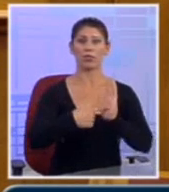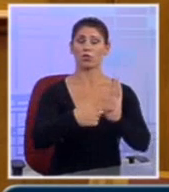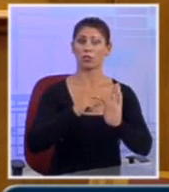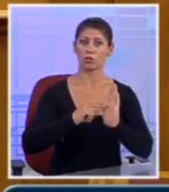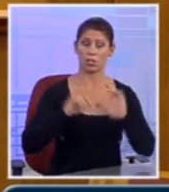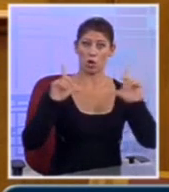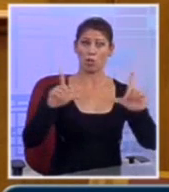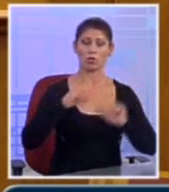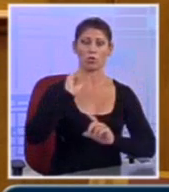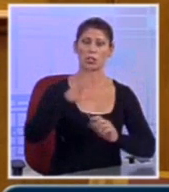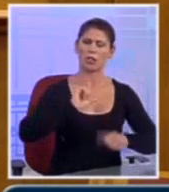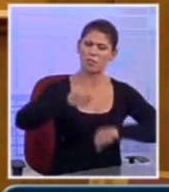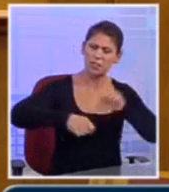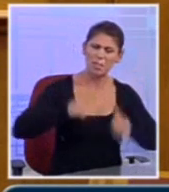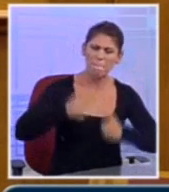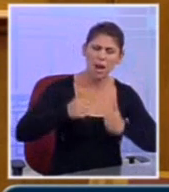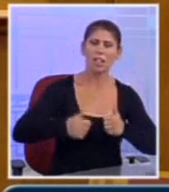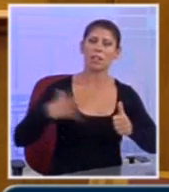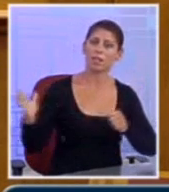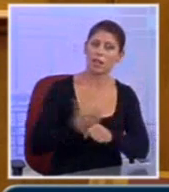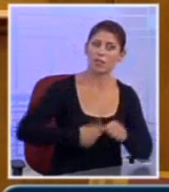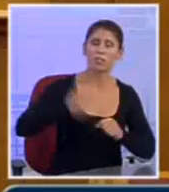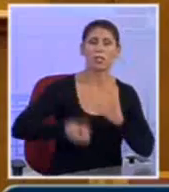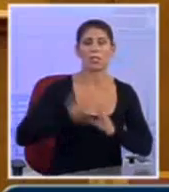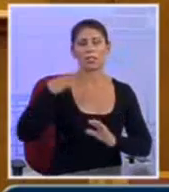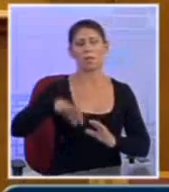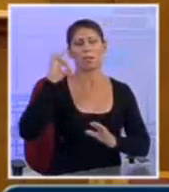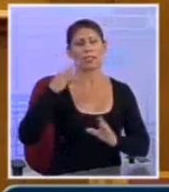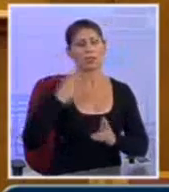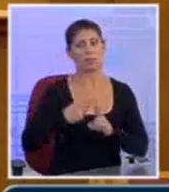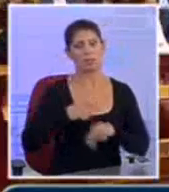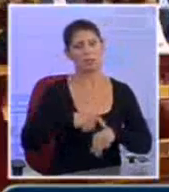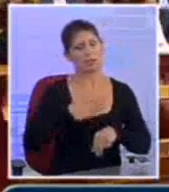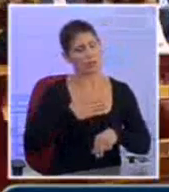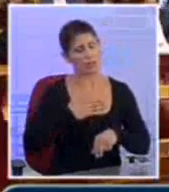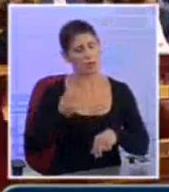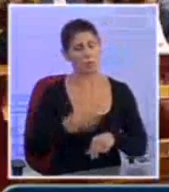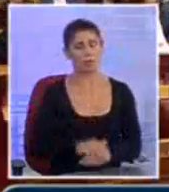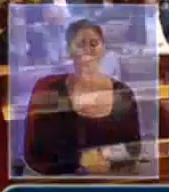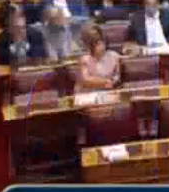μάχες και να τις κερδίζει και να παίρνει και νέες επιλογές στις κρίσιμες στιγμές. Ευχαριστώ πολύ.